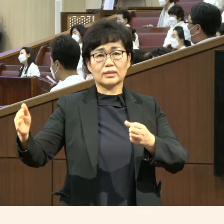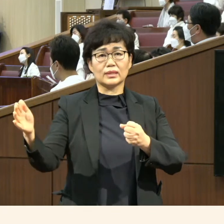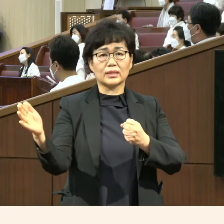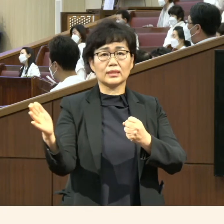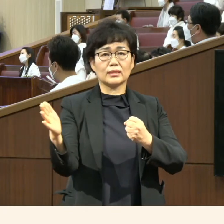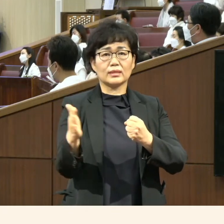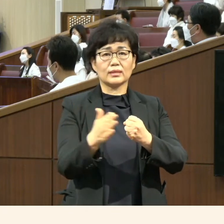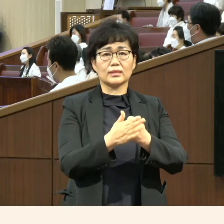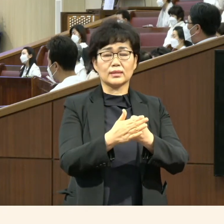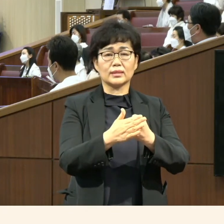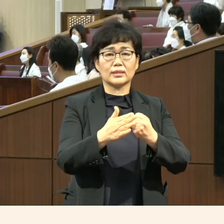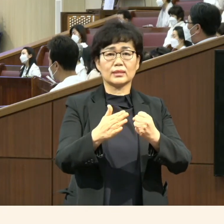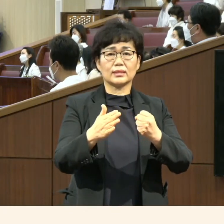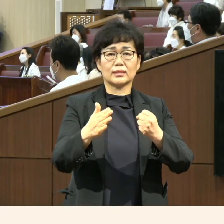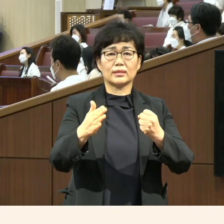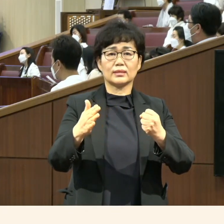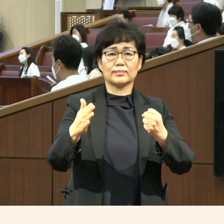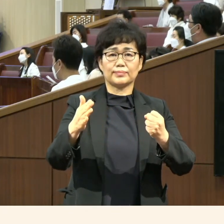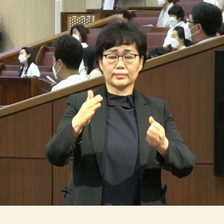흘리니